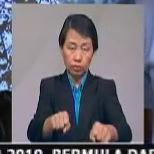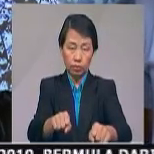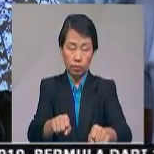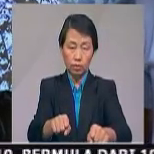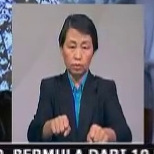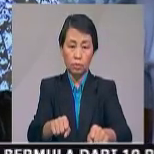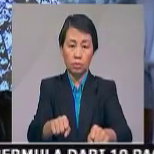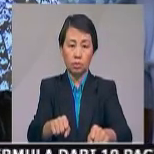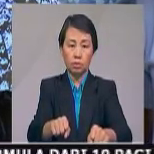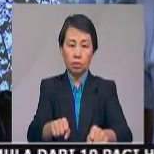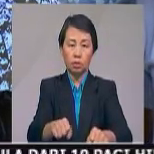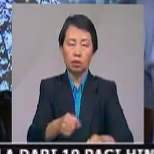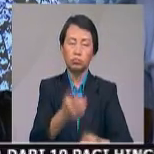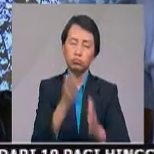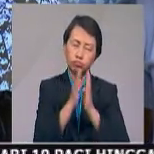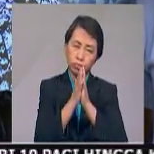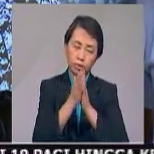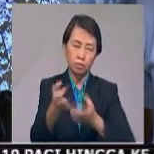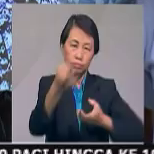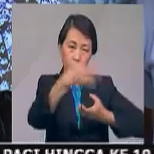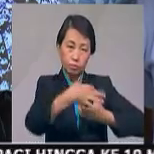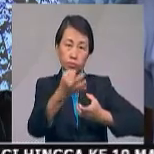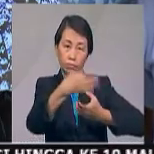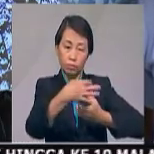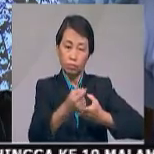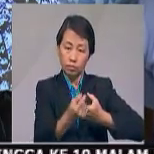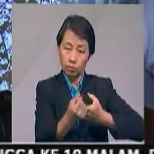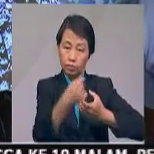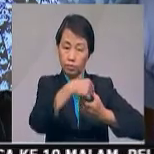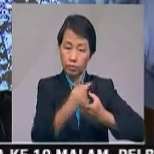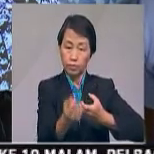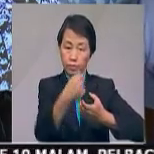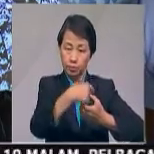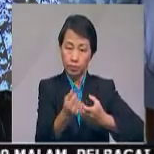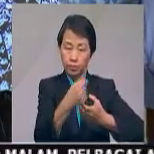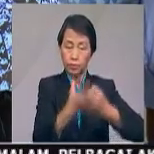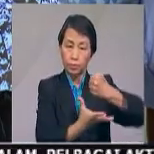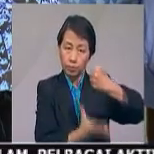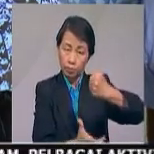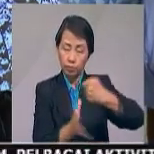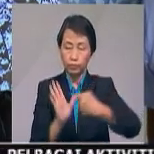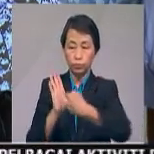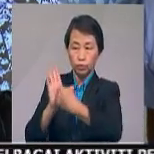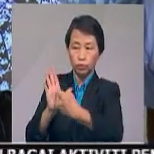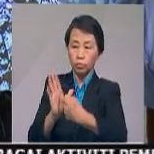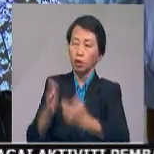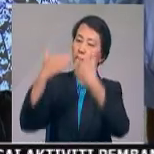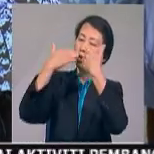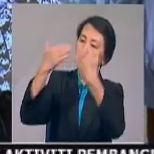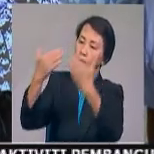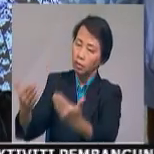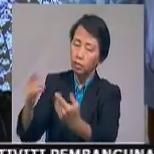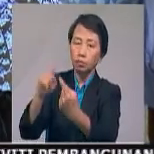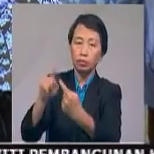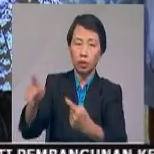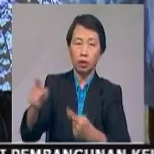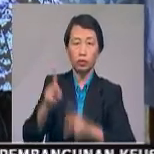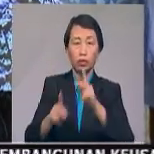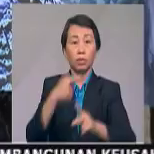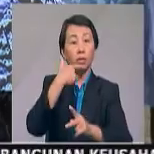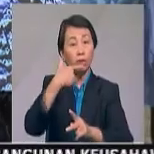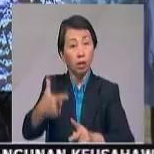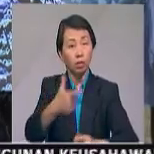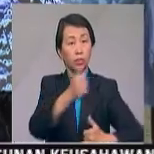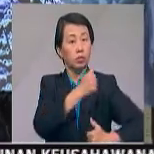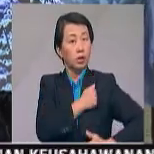bila sumbanglah sedikit sebanyak dan kita tunjukkan penghargaan kita kepada veteran-veteran dan